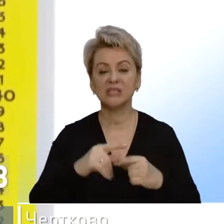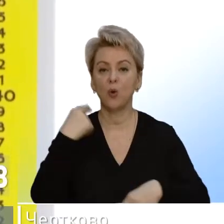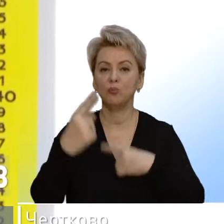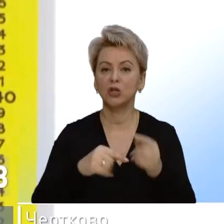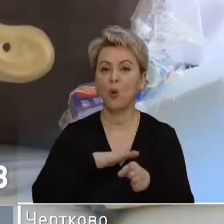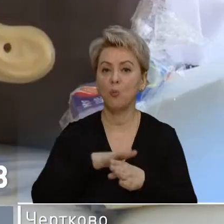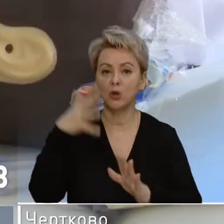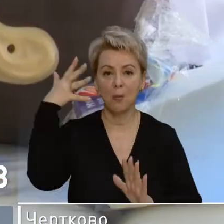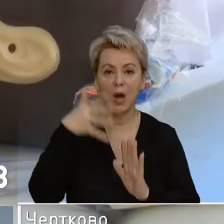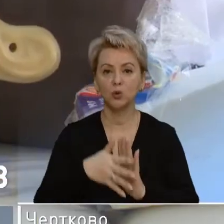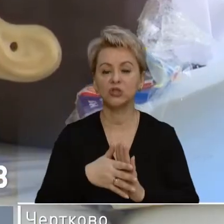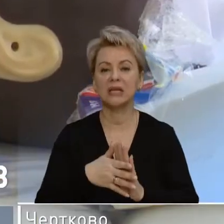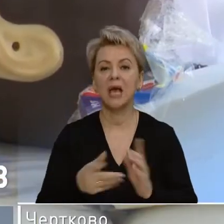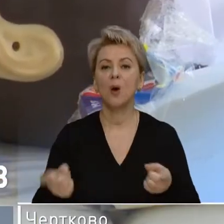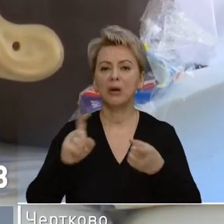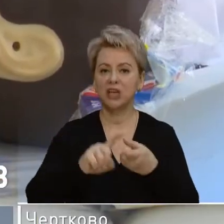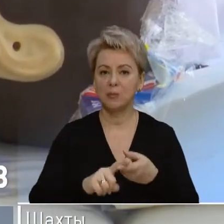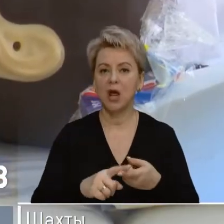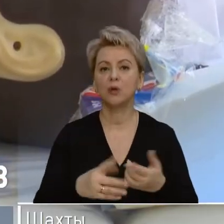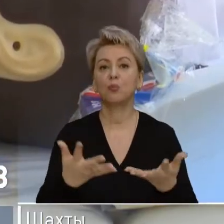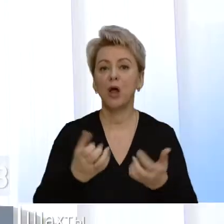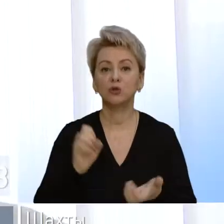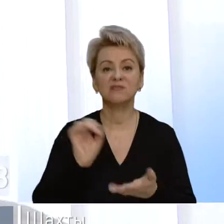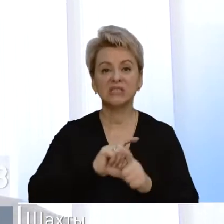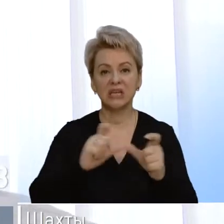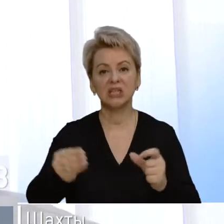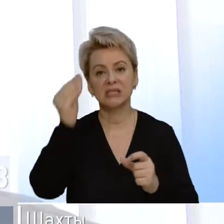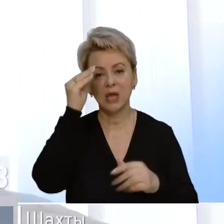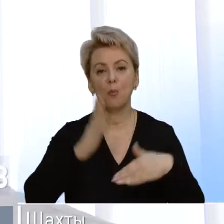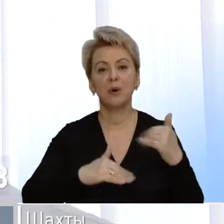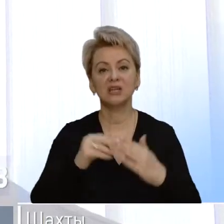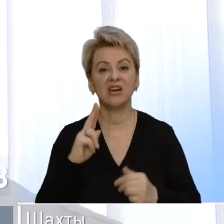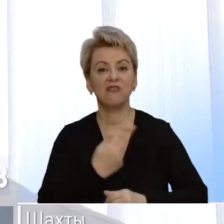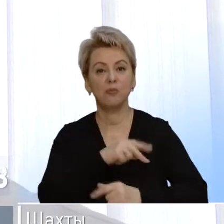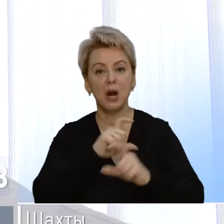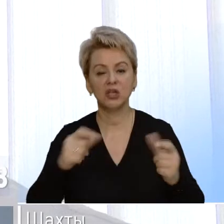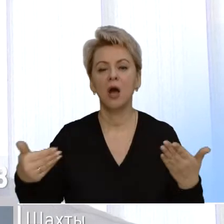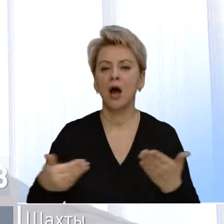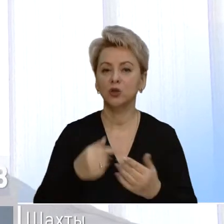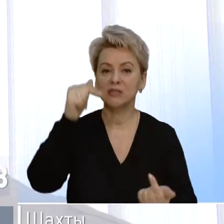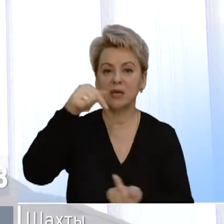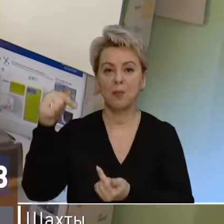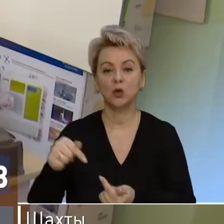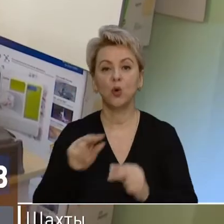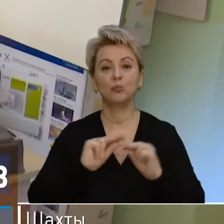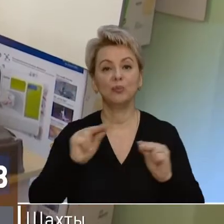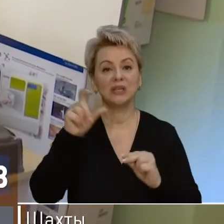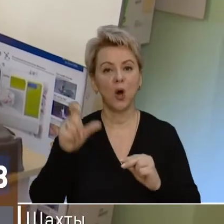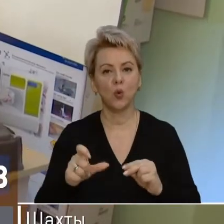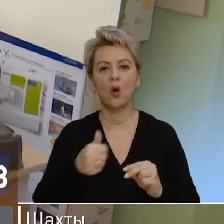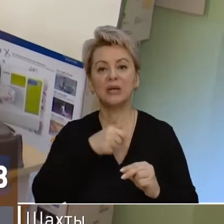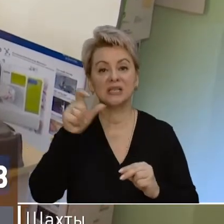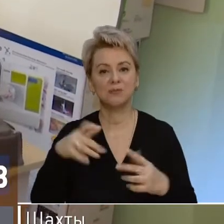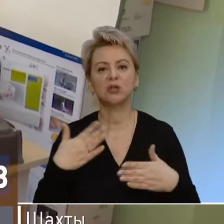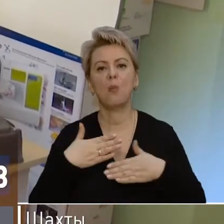методом полного погружения. Подкрепляют полученные в центре знания практикой в больнице. А инновационный подход педагога-эксперта